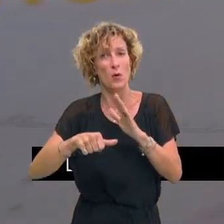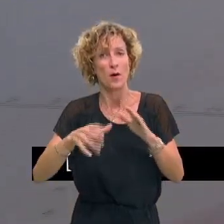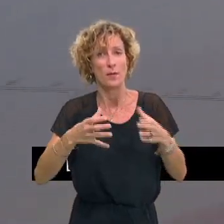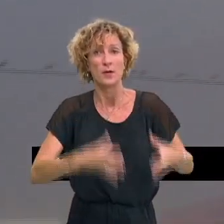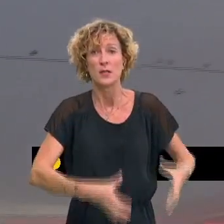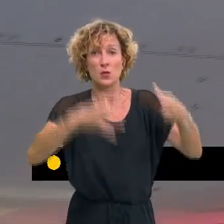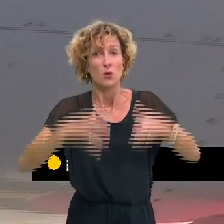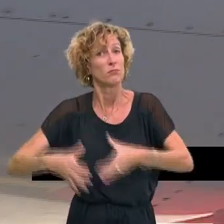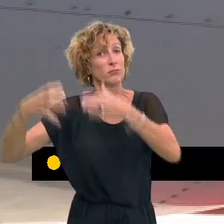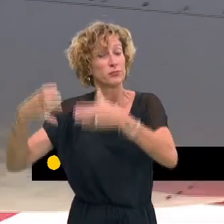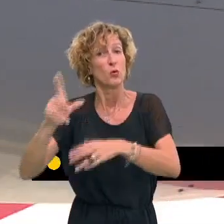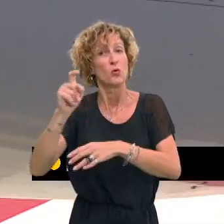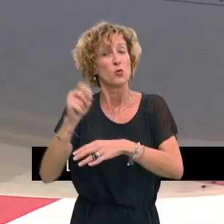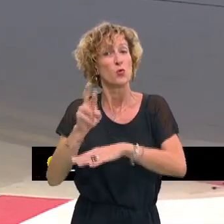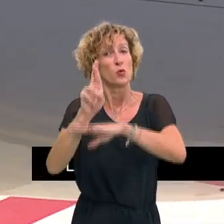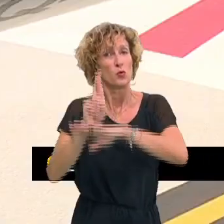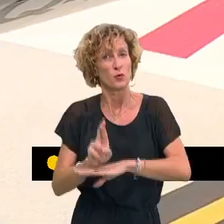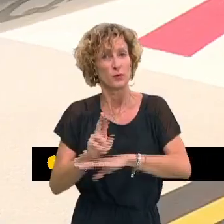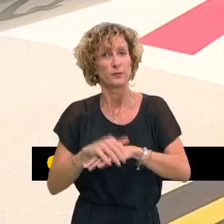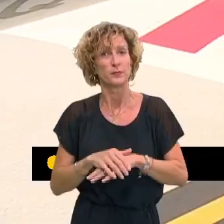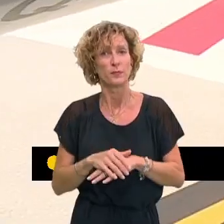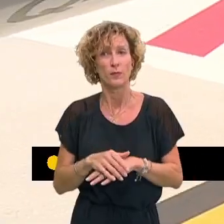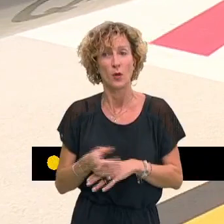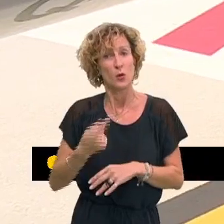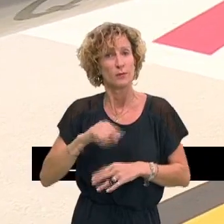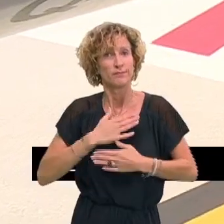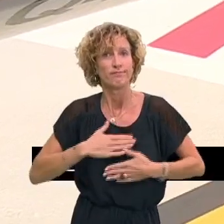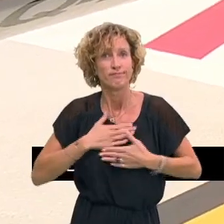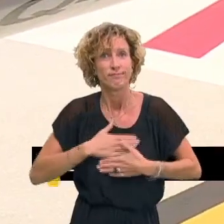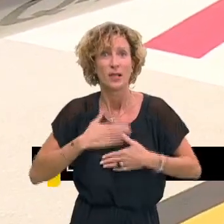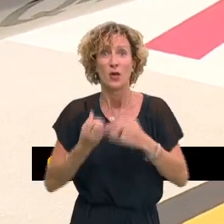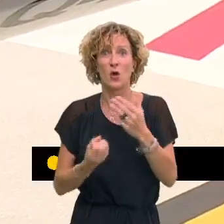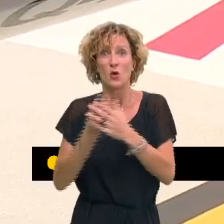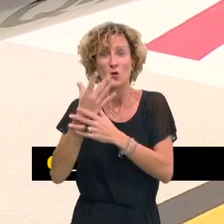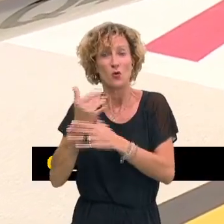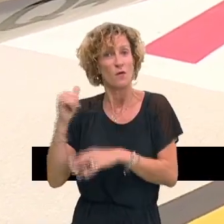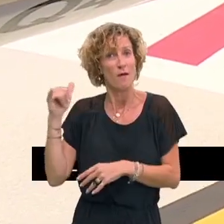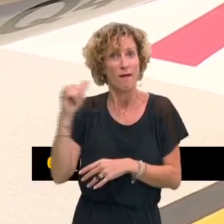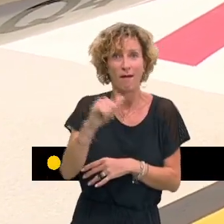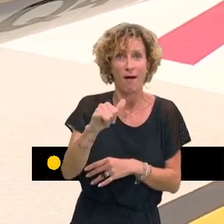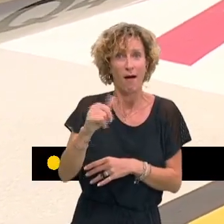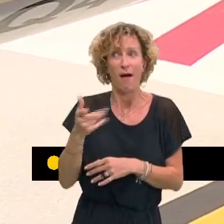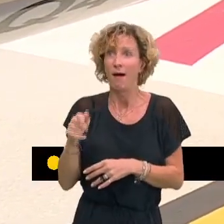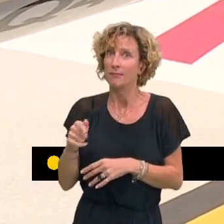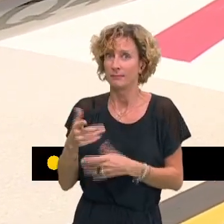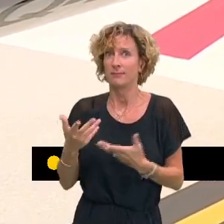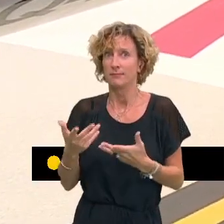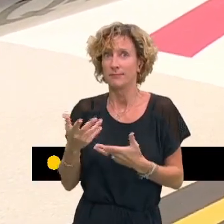pour le stockage, de retardants et d'eau. Nous sommes ravis de voir ce nouveau pélicandrome là, qui est